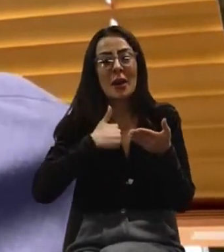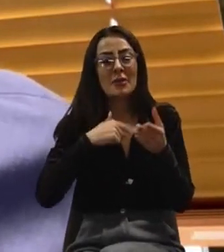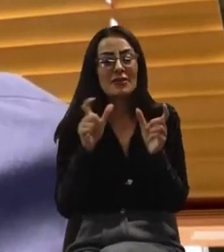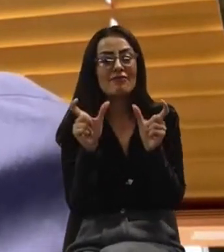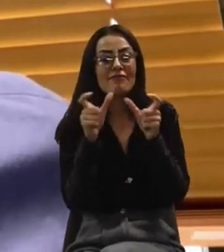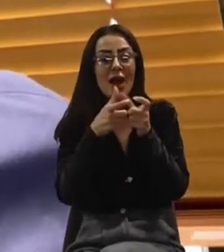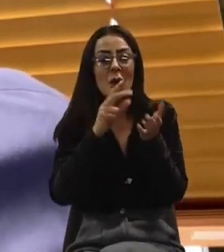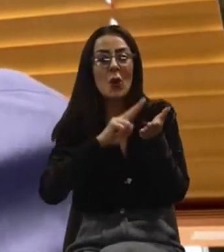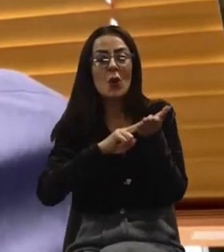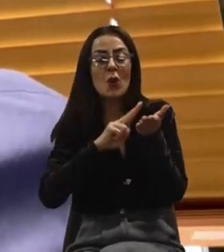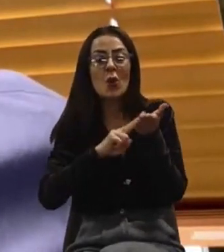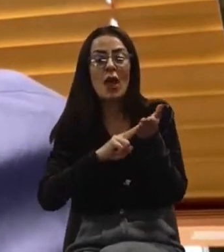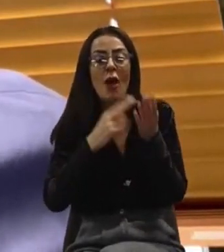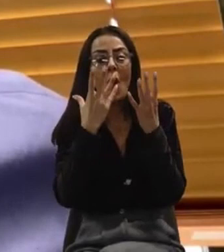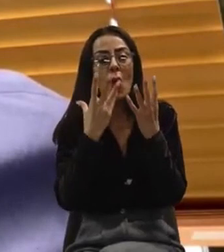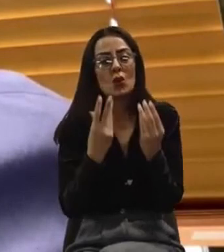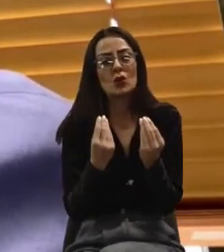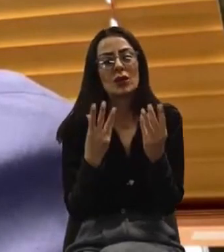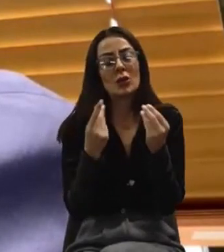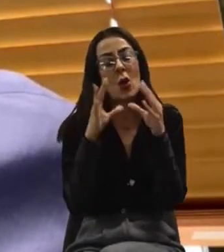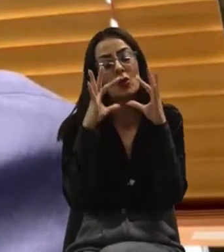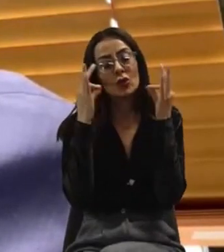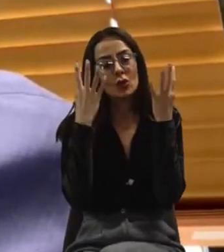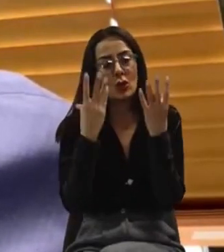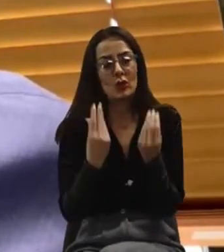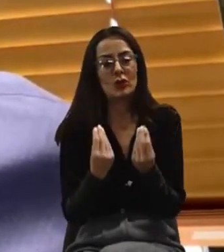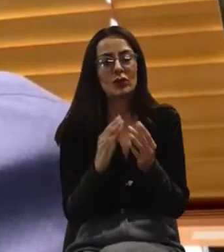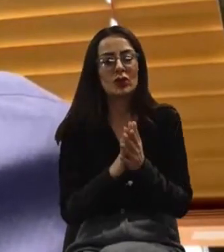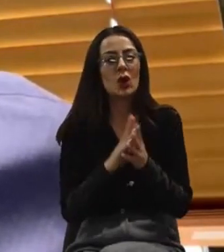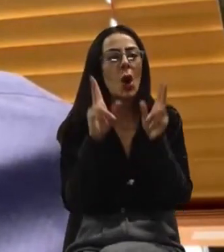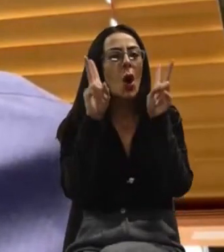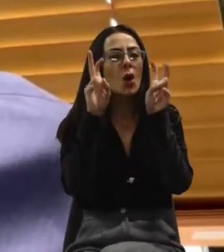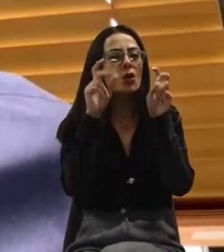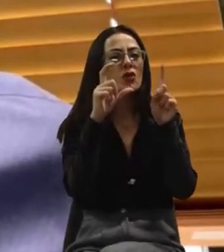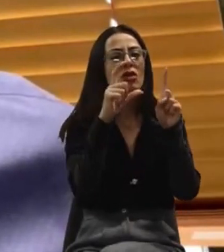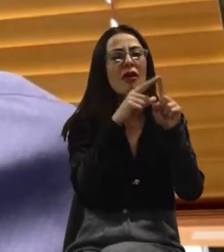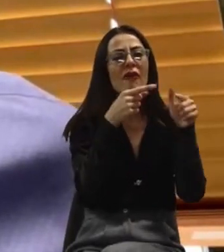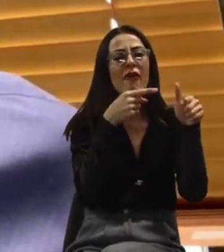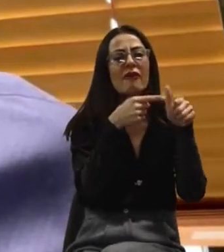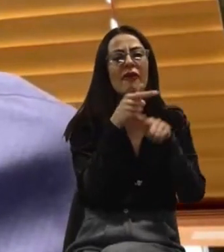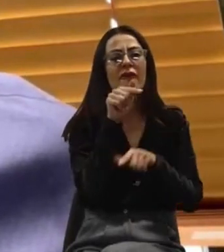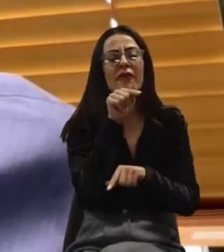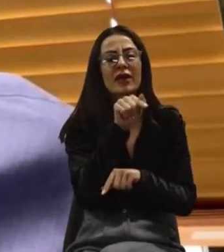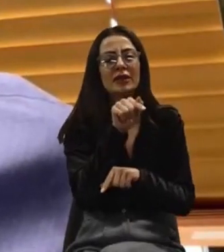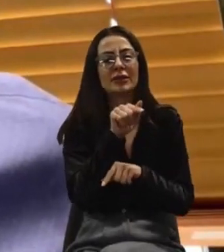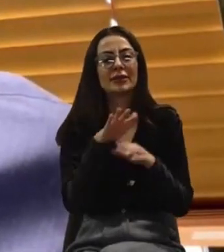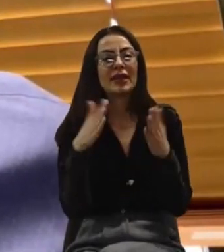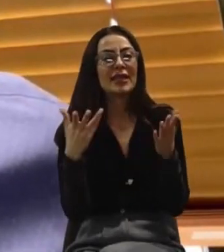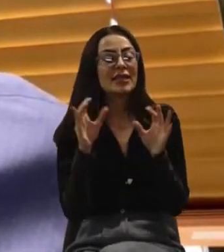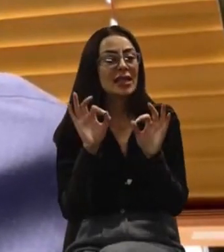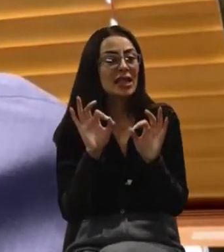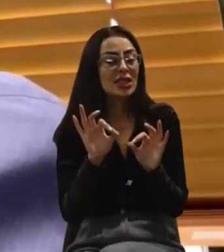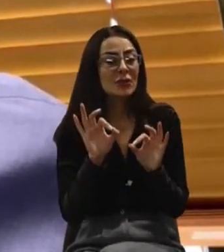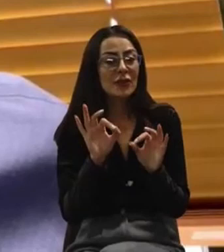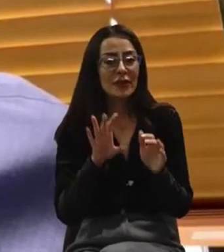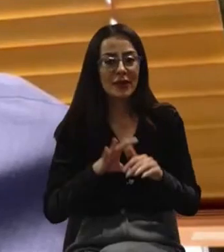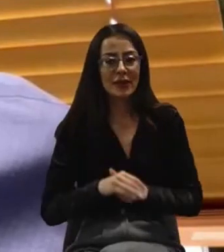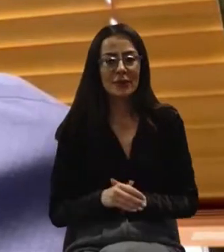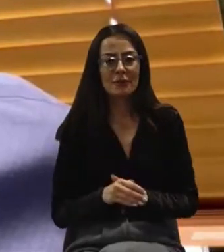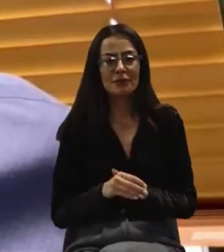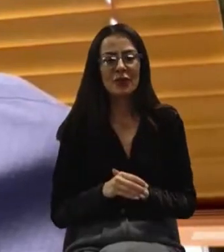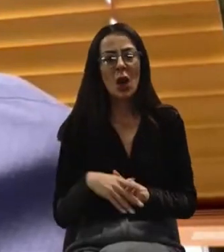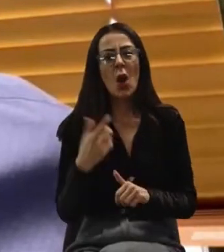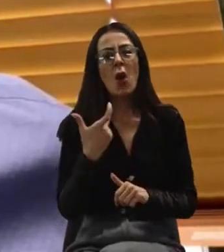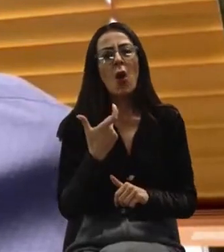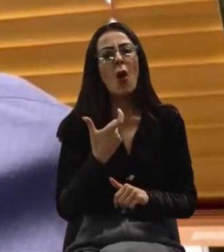oluruz konumuz diye geçiyor semt aslında şu anda okuyan